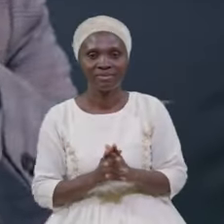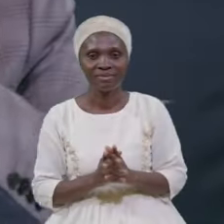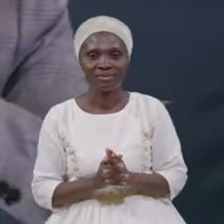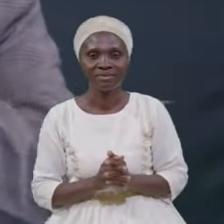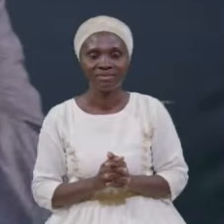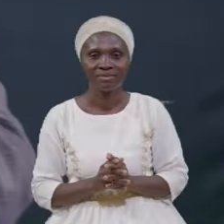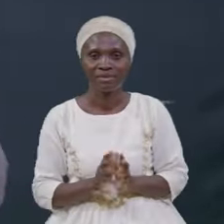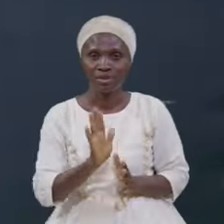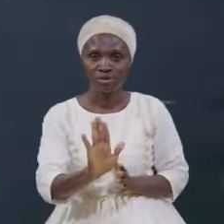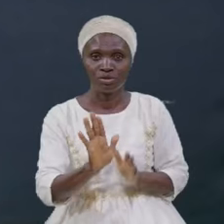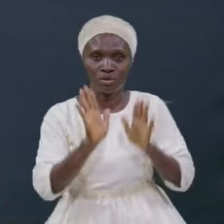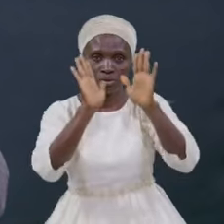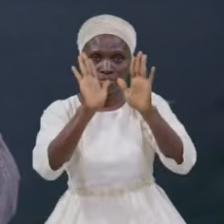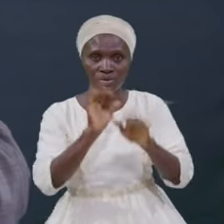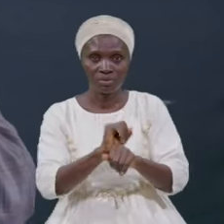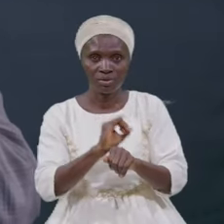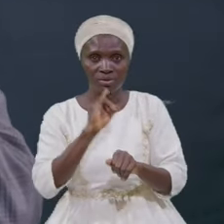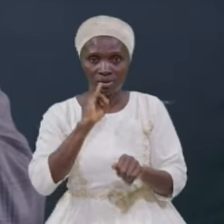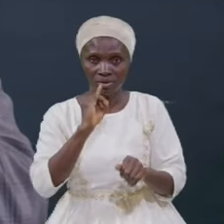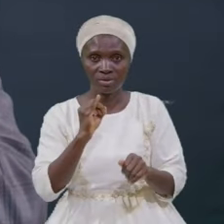Ton miracle est là maintenant.